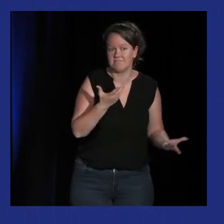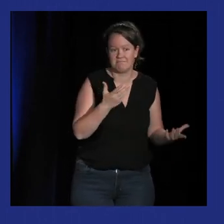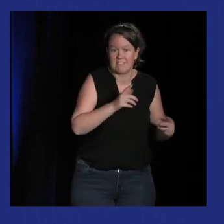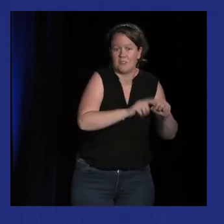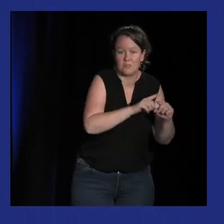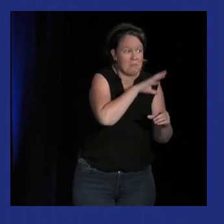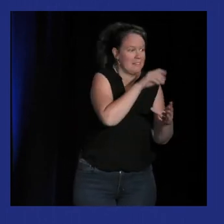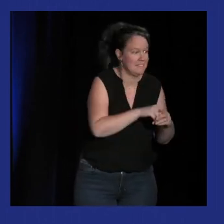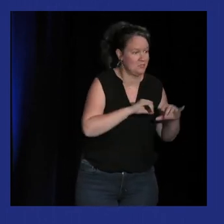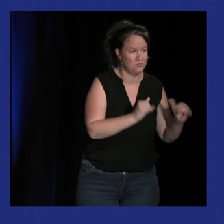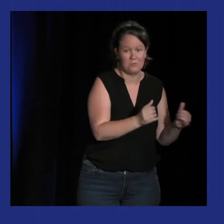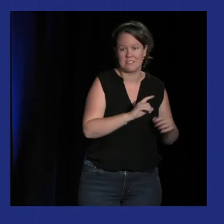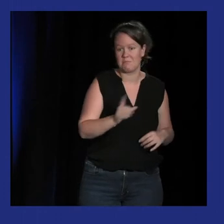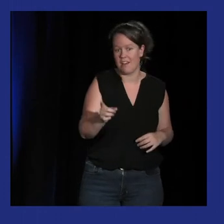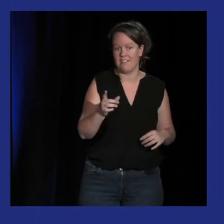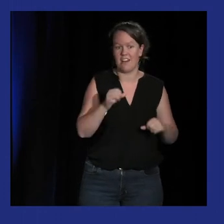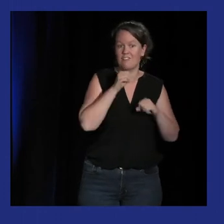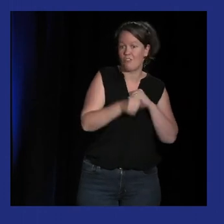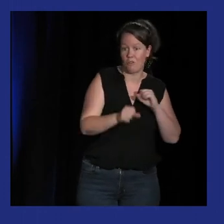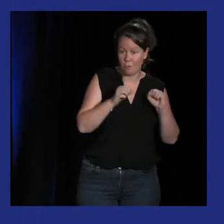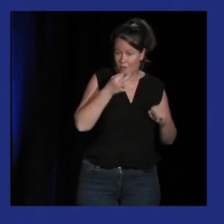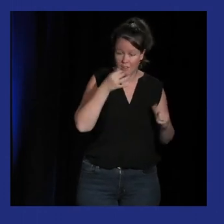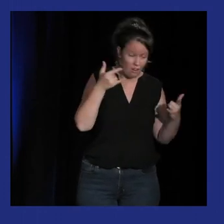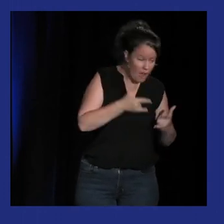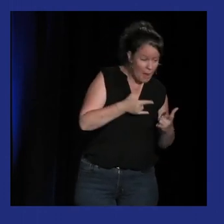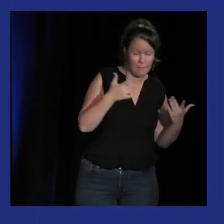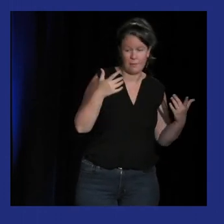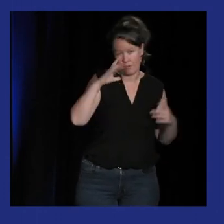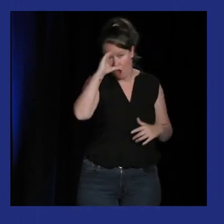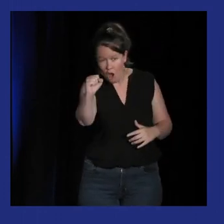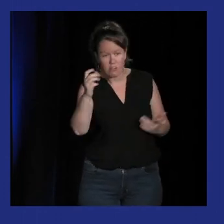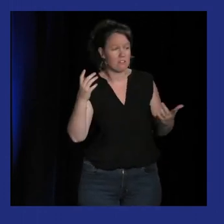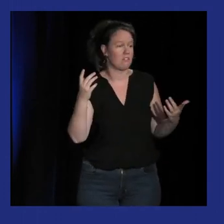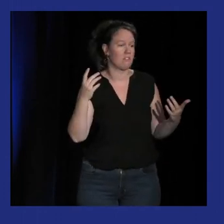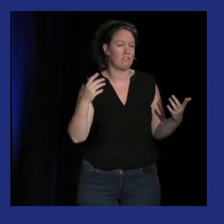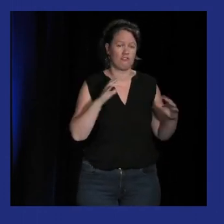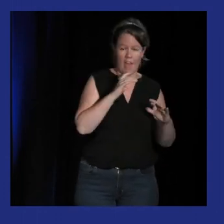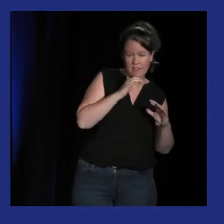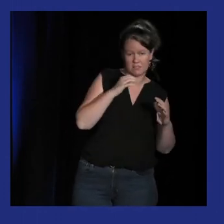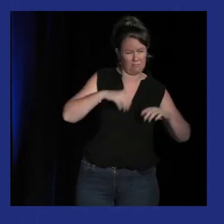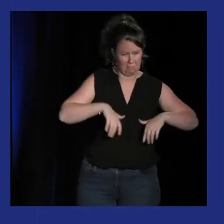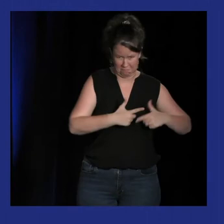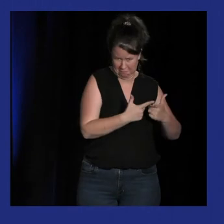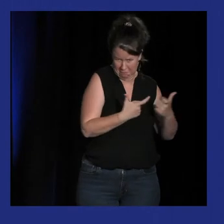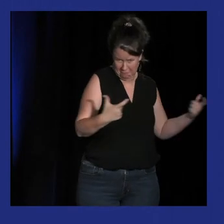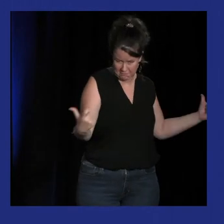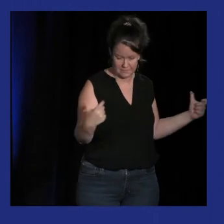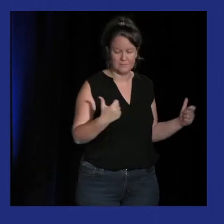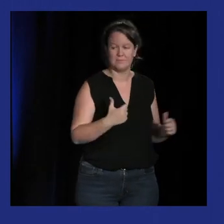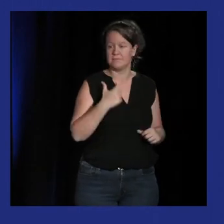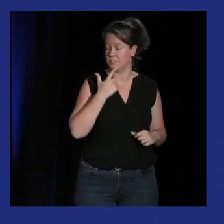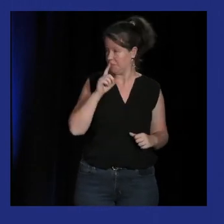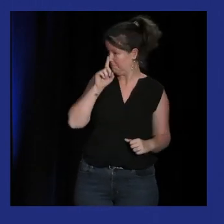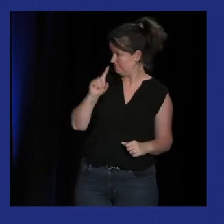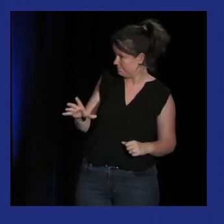de mais après dans lequel on peut injecter tous les genres qu'on veut et toutes les sonorités qu'on veut et là-dessus j'aimerais bien avoir